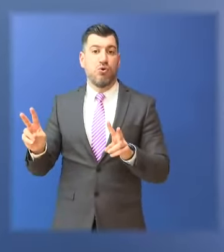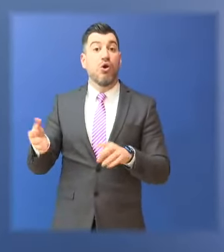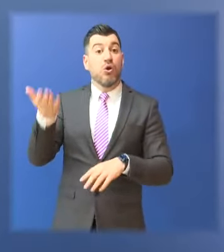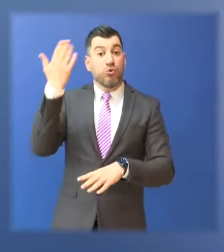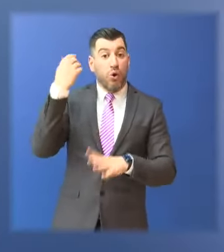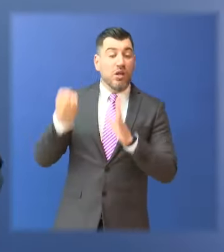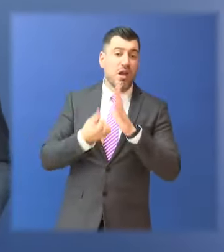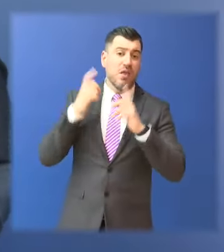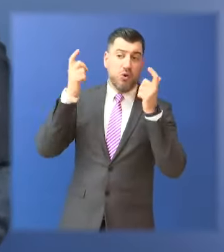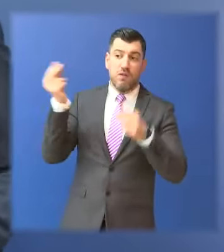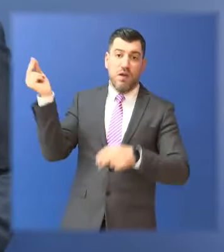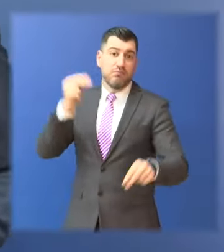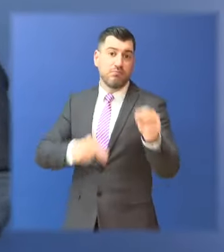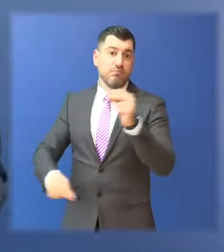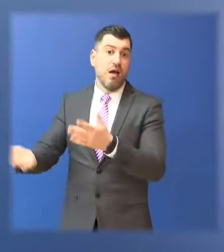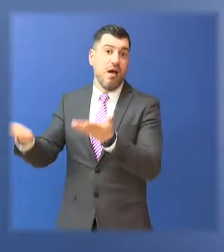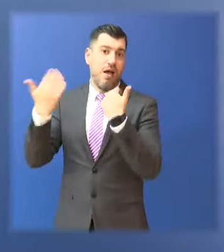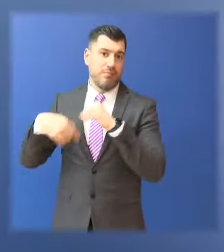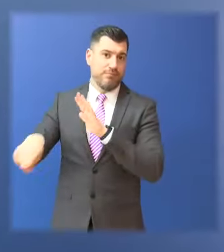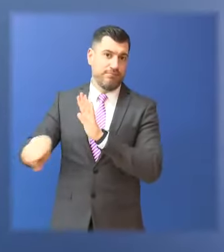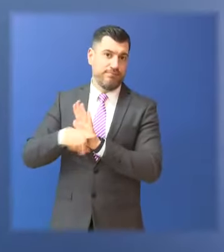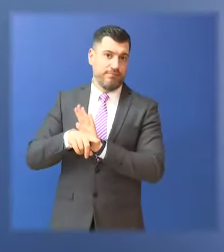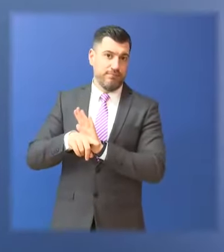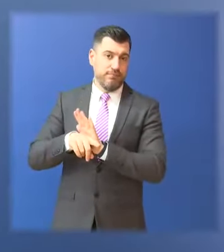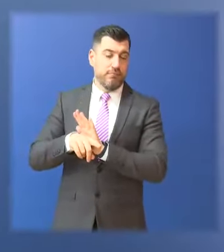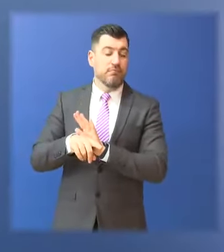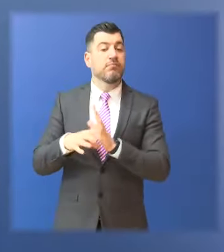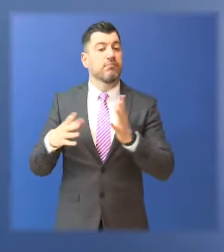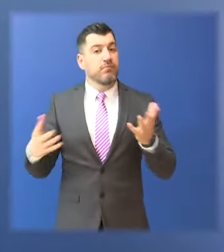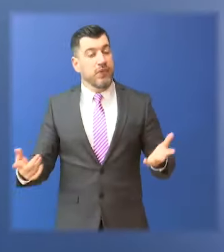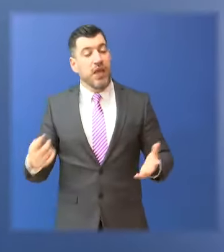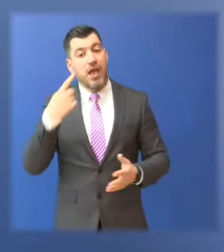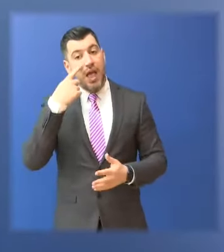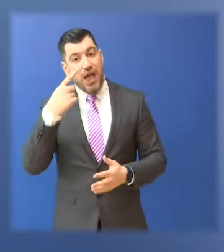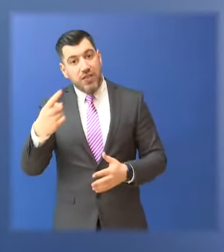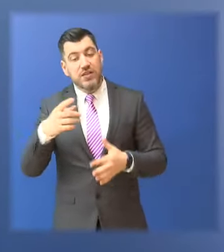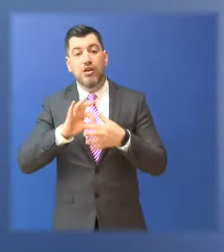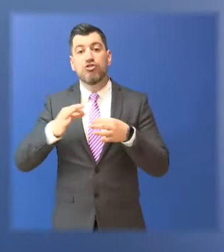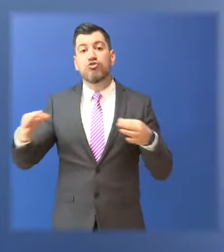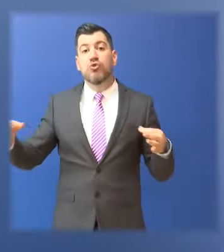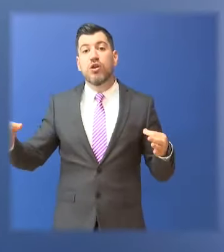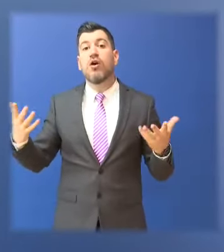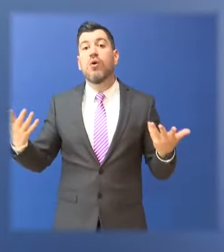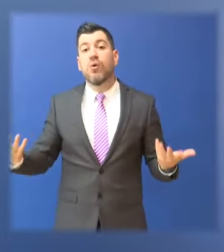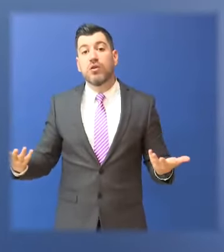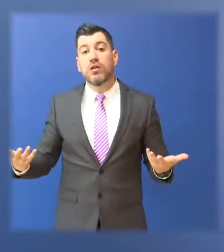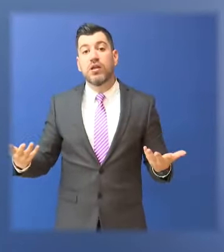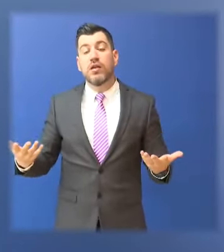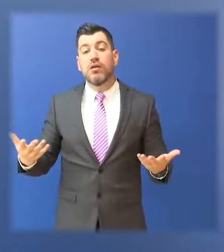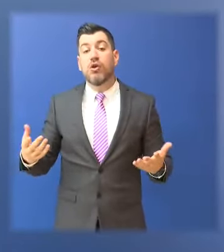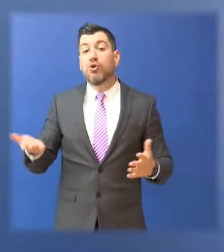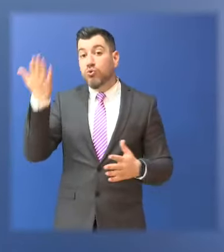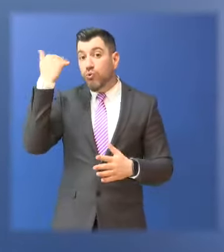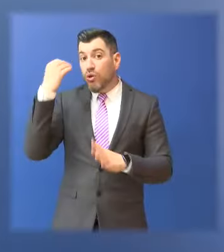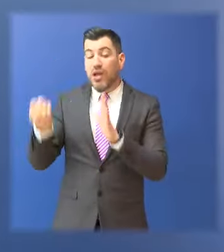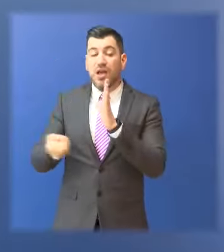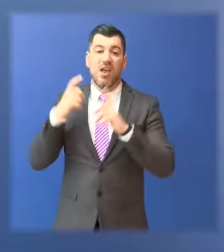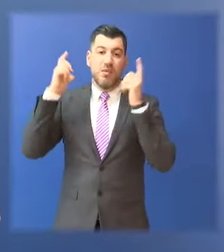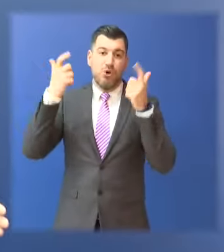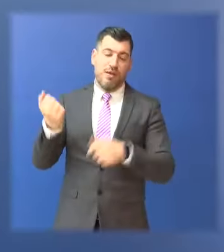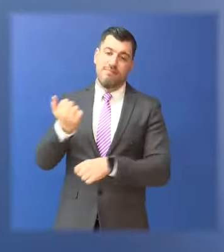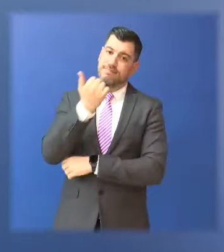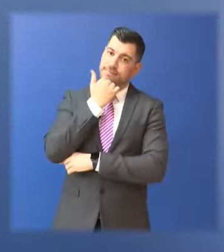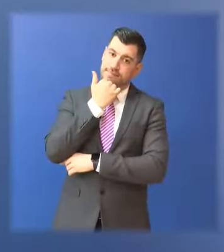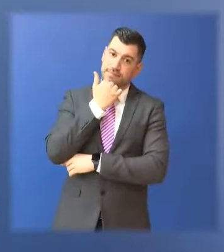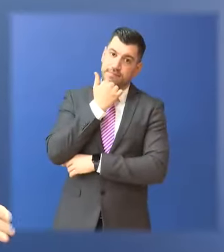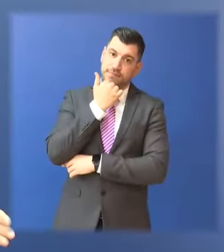και εκ των υστέρων, νομίζω, η ίδια η ιστορία δεν δικαίωσε αυτήν την τότε επιλογή σε αυτή την ψηφοφορία. Γιατί